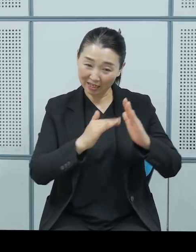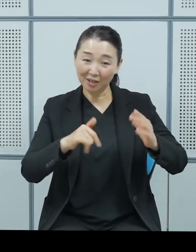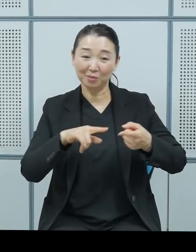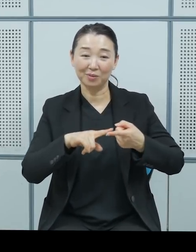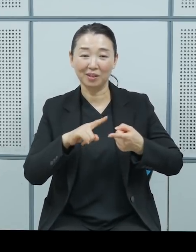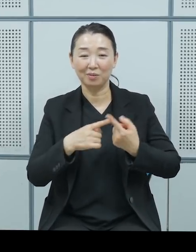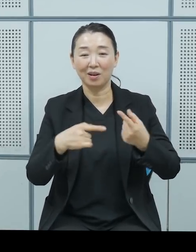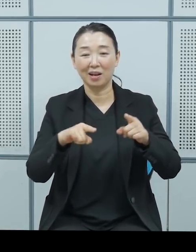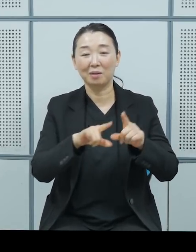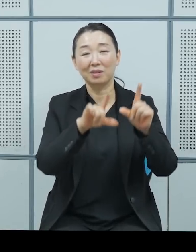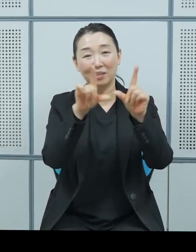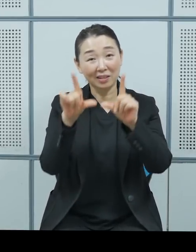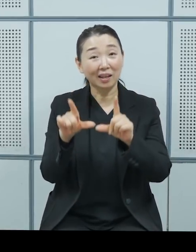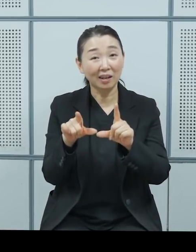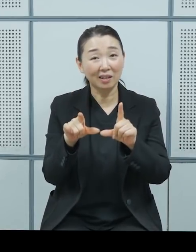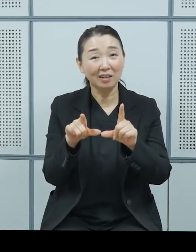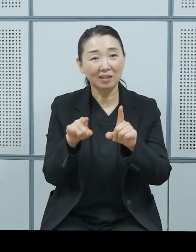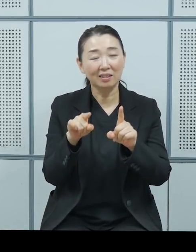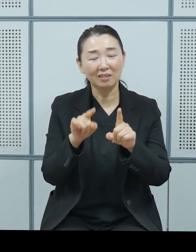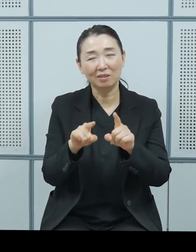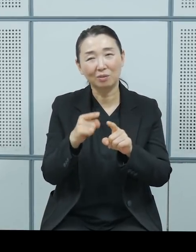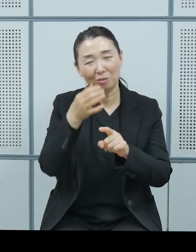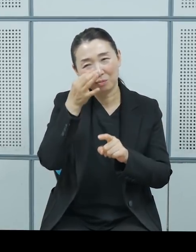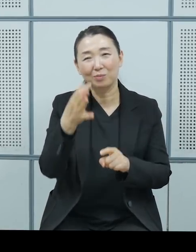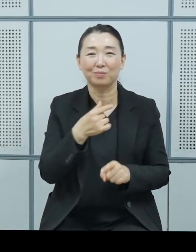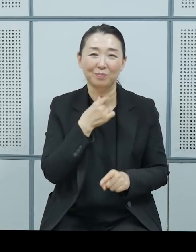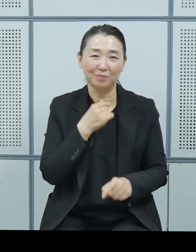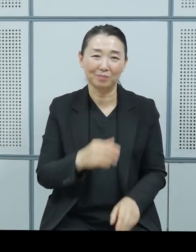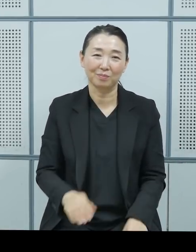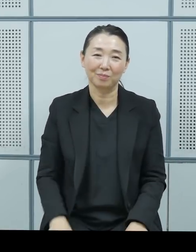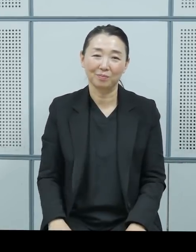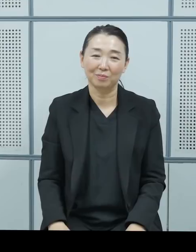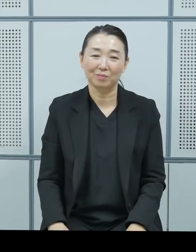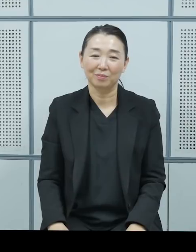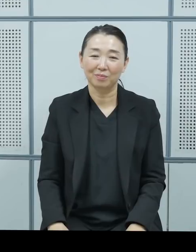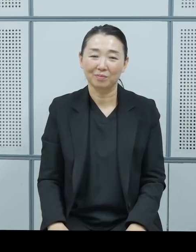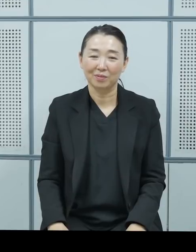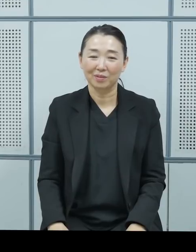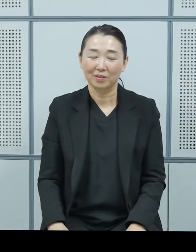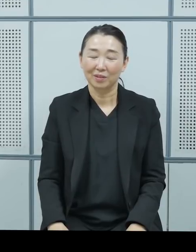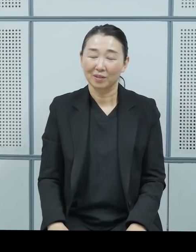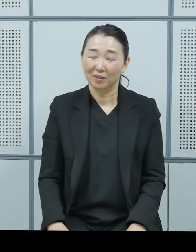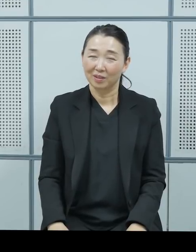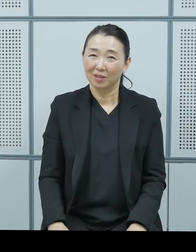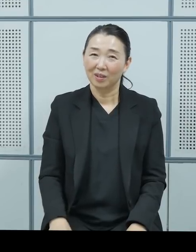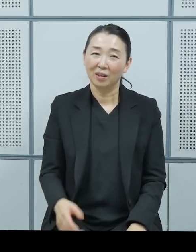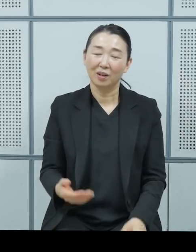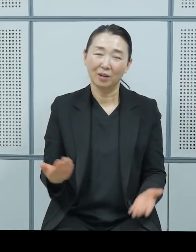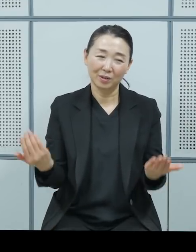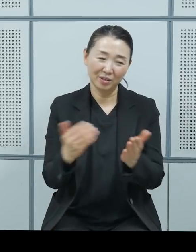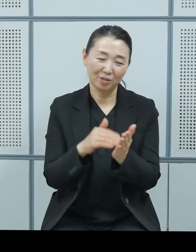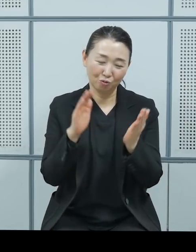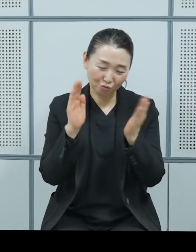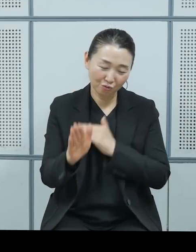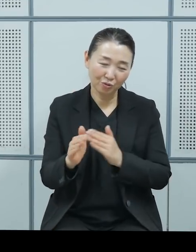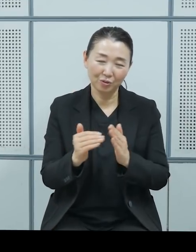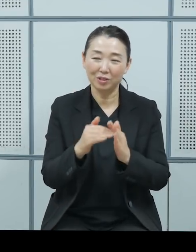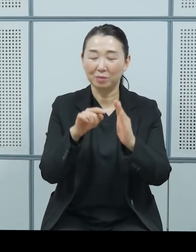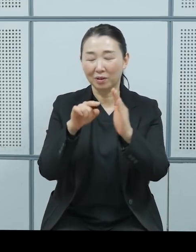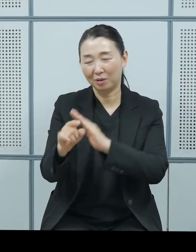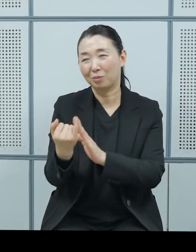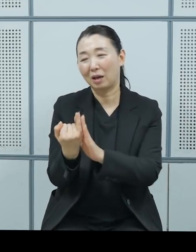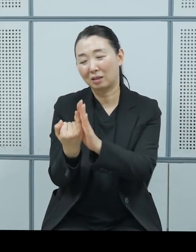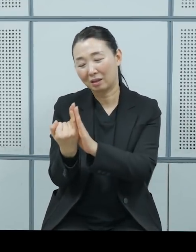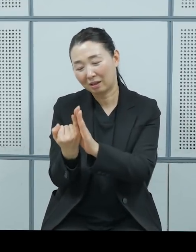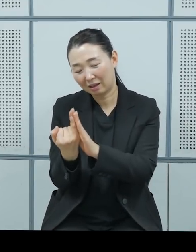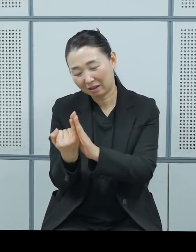가족으로서 함께 사는 거 그런 걸 이제 보여주고 싶었죠. 이제 주일 저녁에 와서 그 지친 몸을 이끌고 네. 아내 몸